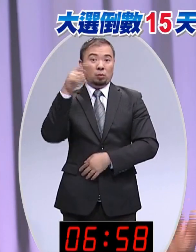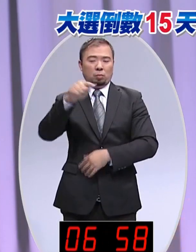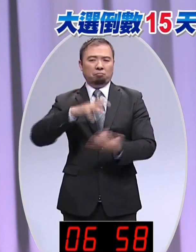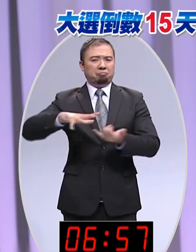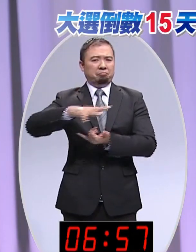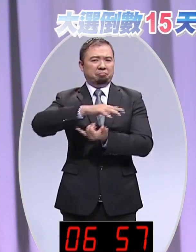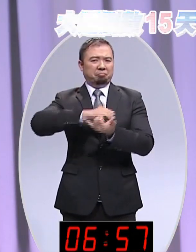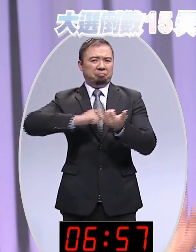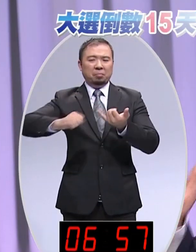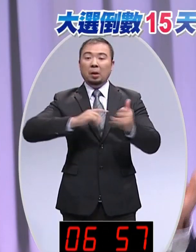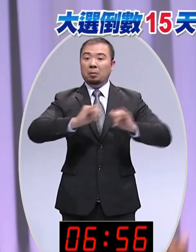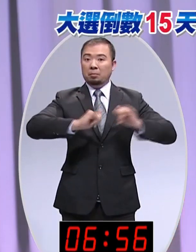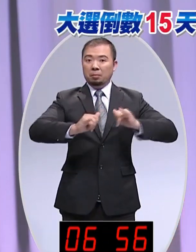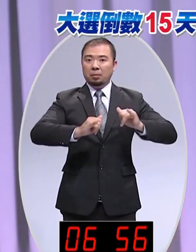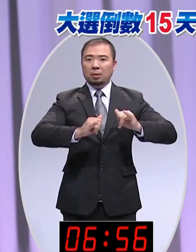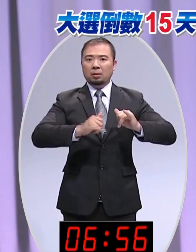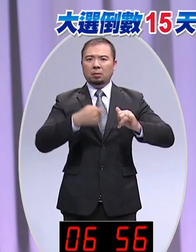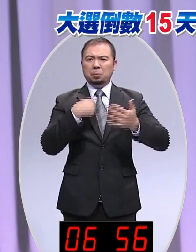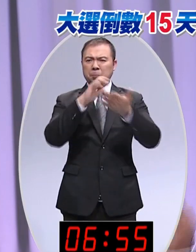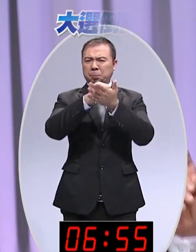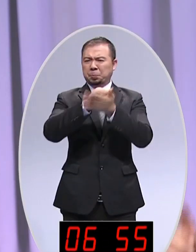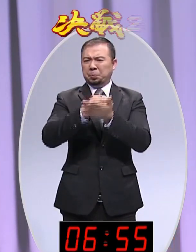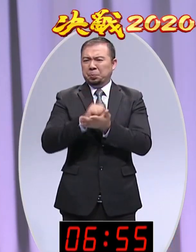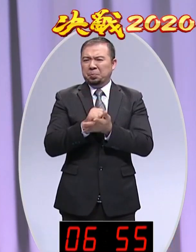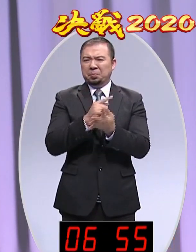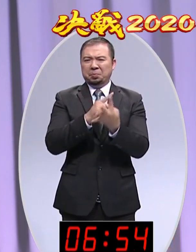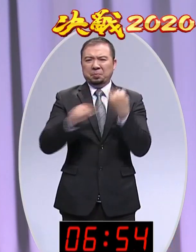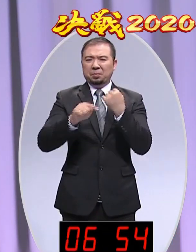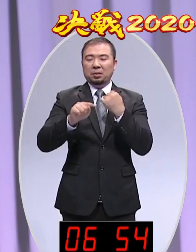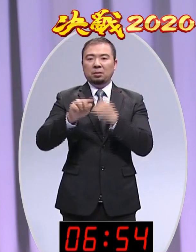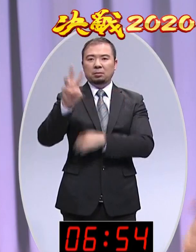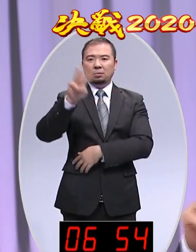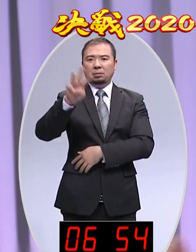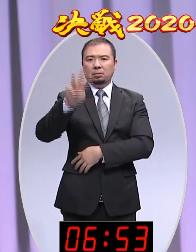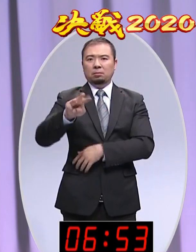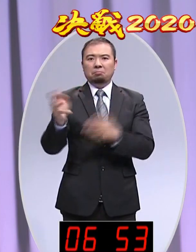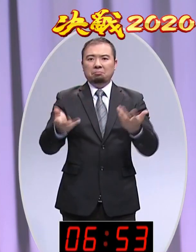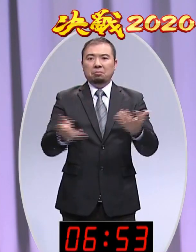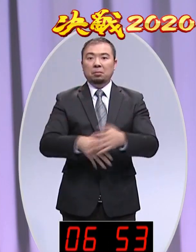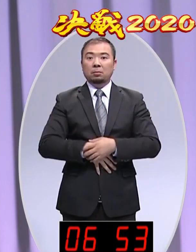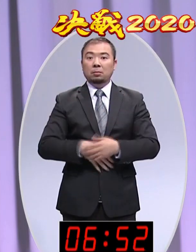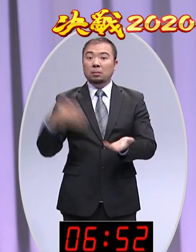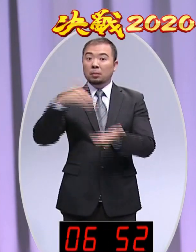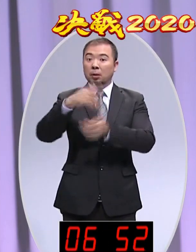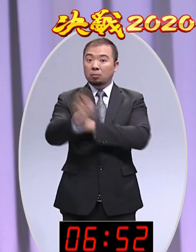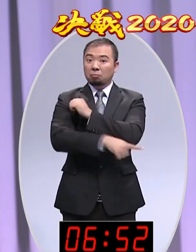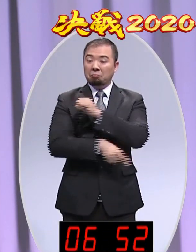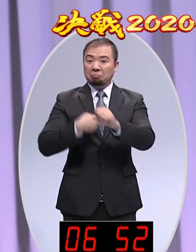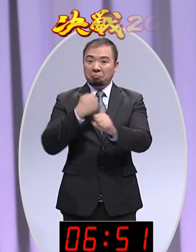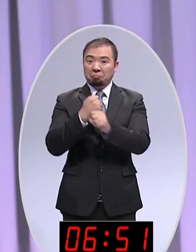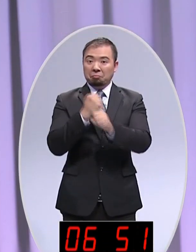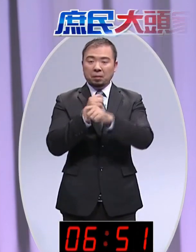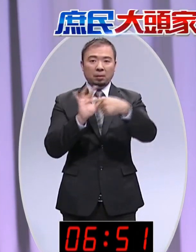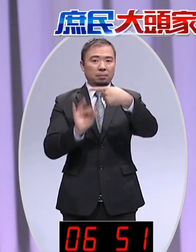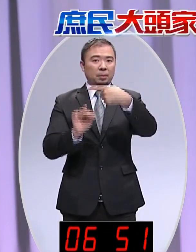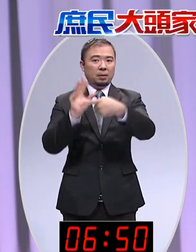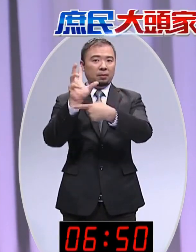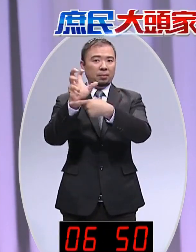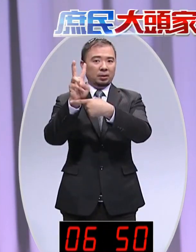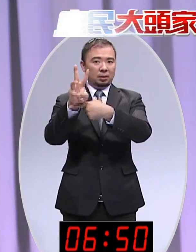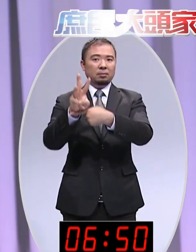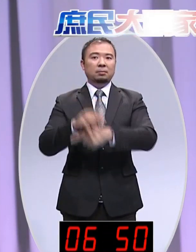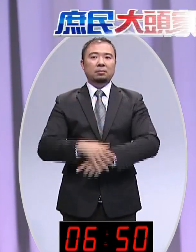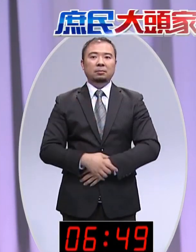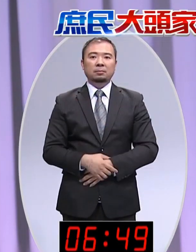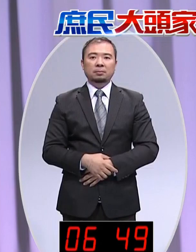我都列管3000多件，我达成率是 83%。 我今天再一次的说，